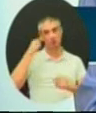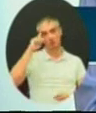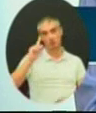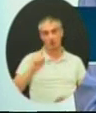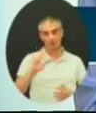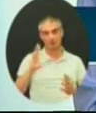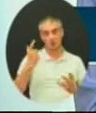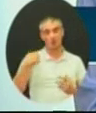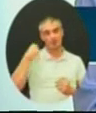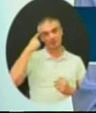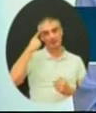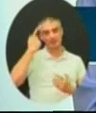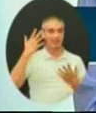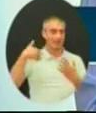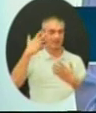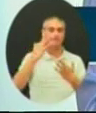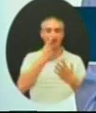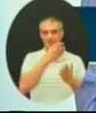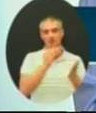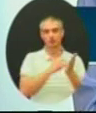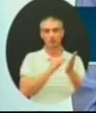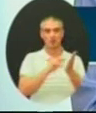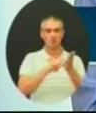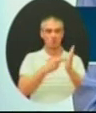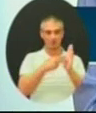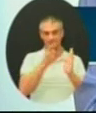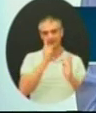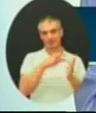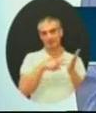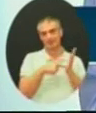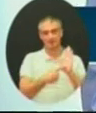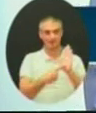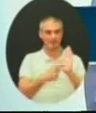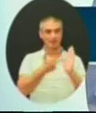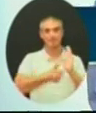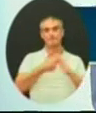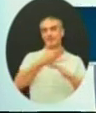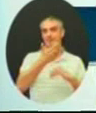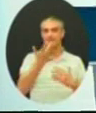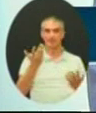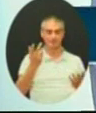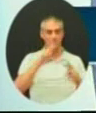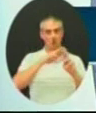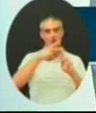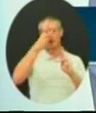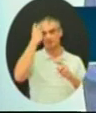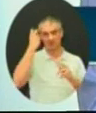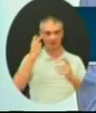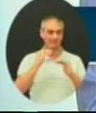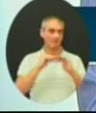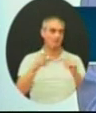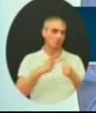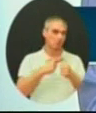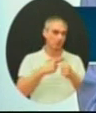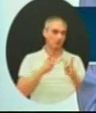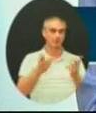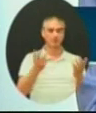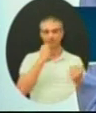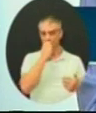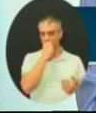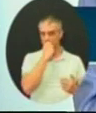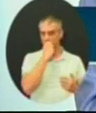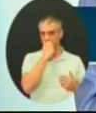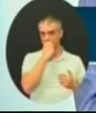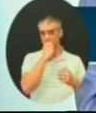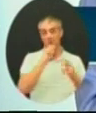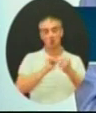נדע עליהם שהצורך הפוליטי של מישהו בעצם יצטרך להוציא אותם, אם זה מנהיגים מהעולם הערבי המתון, כמו שהם מכונים, או